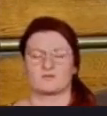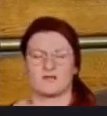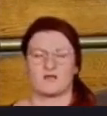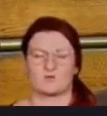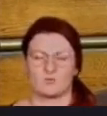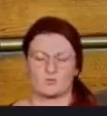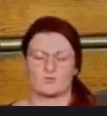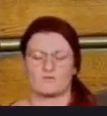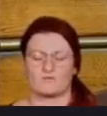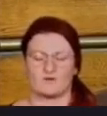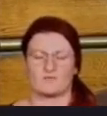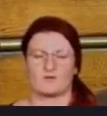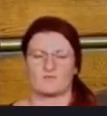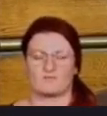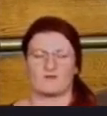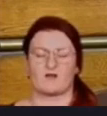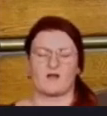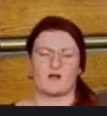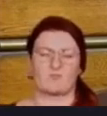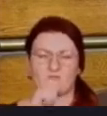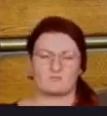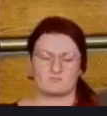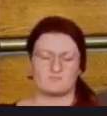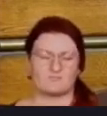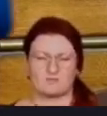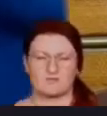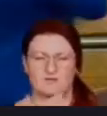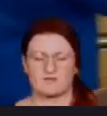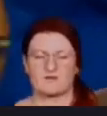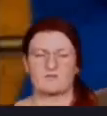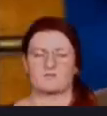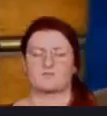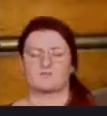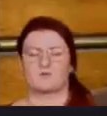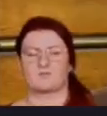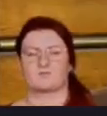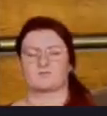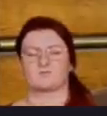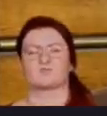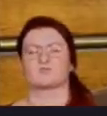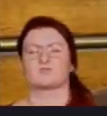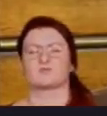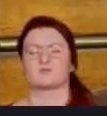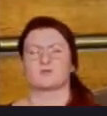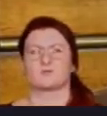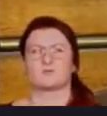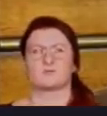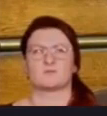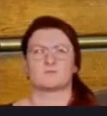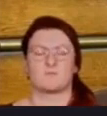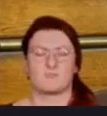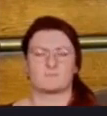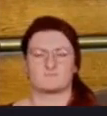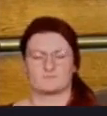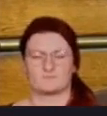wprowadzenia właściwych zmian, nie została zrealizowana. Co się stało, że